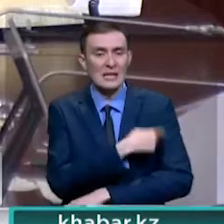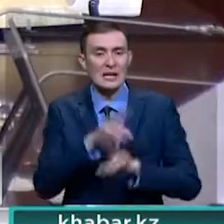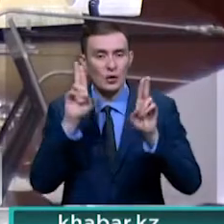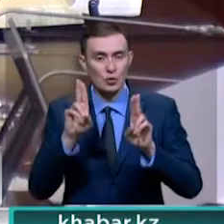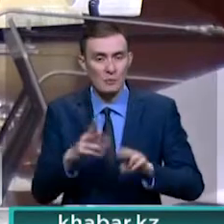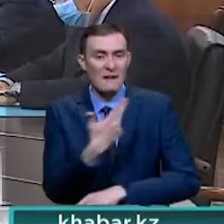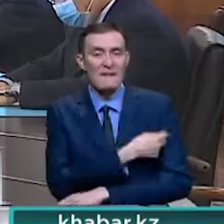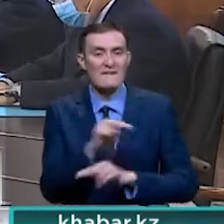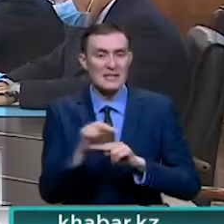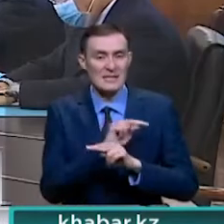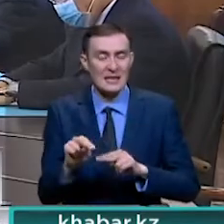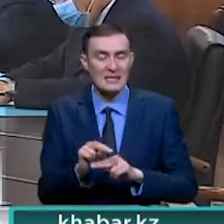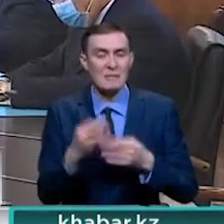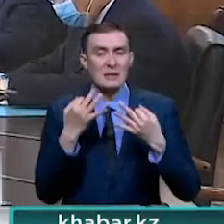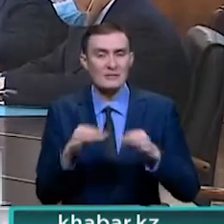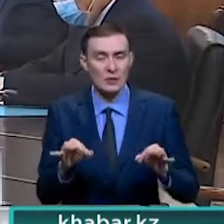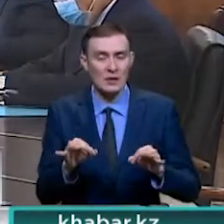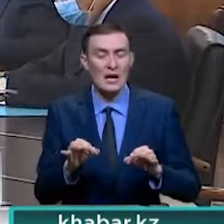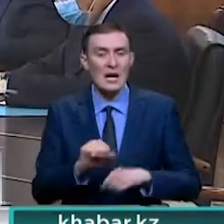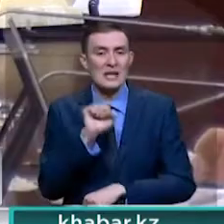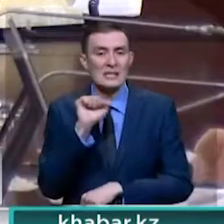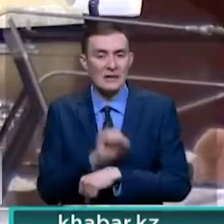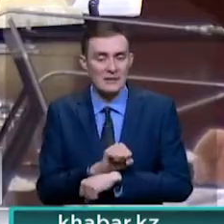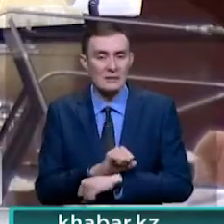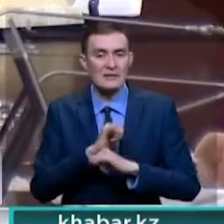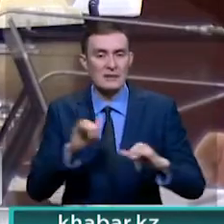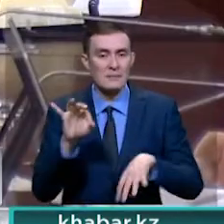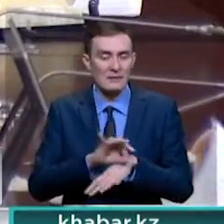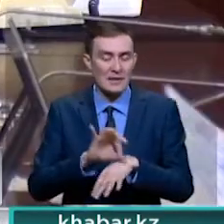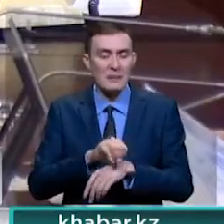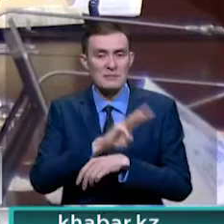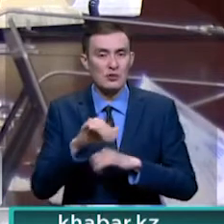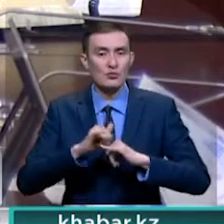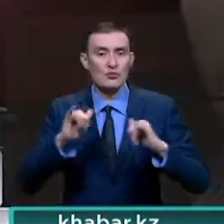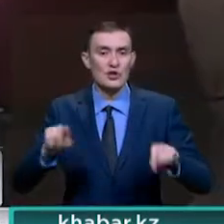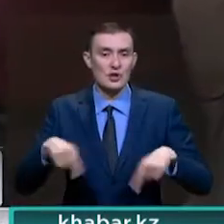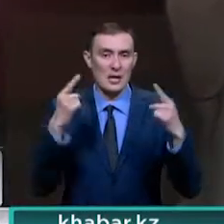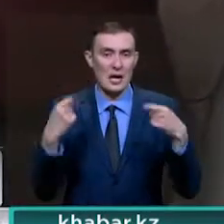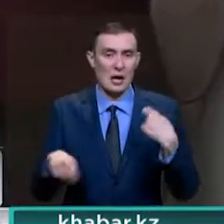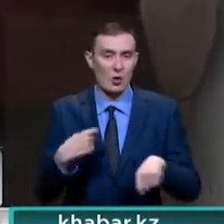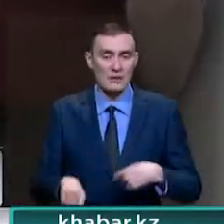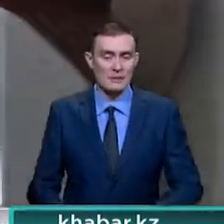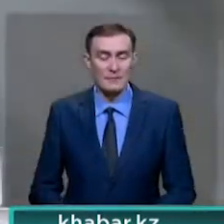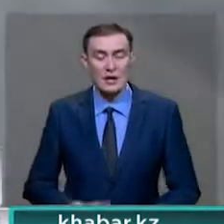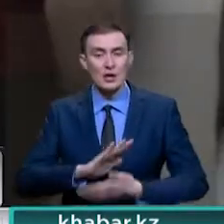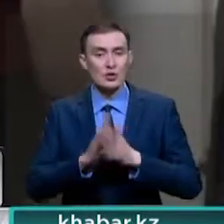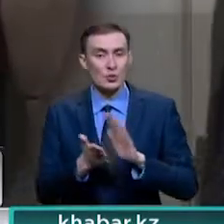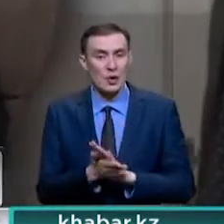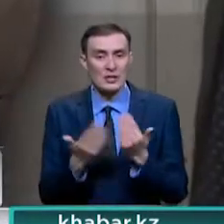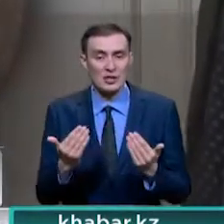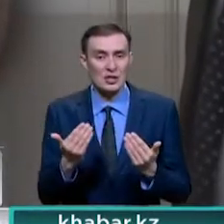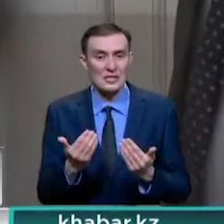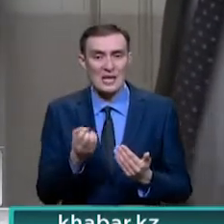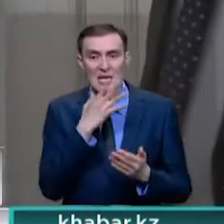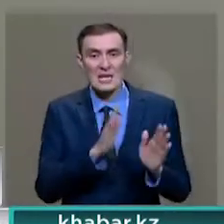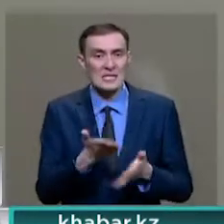и вакцинация позволят остановить распространение пандемии и обеспечить рост экономики. Ситуация на самом деле